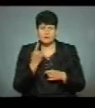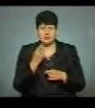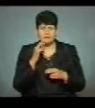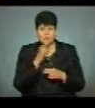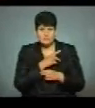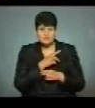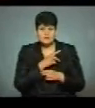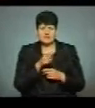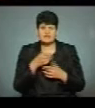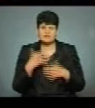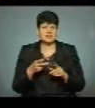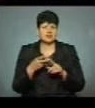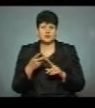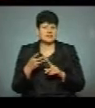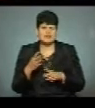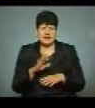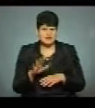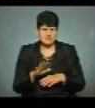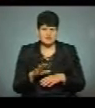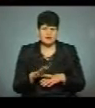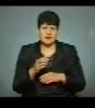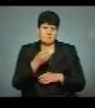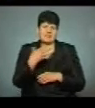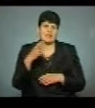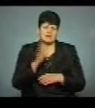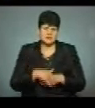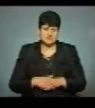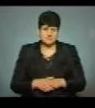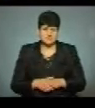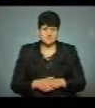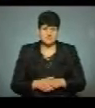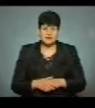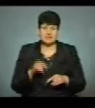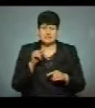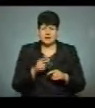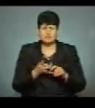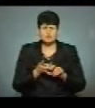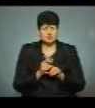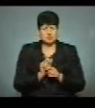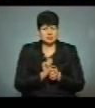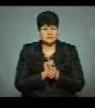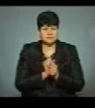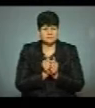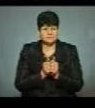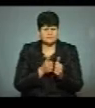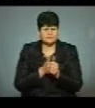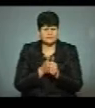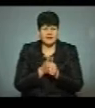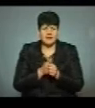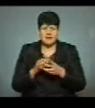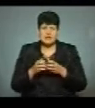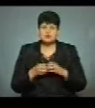ти вже не другий, не третій, а там 15-й. Тобто там дуже щільні